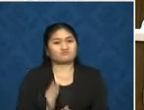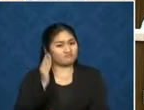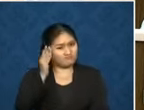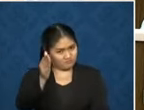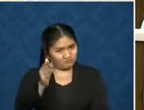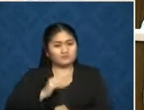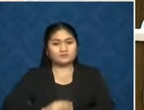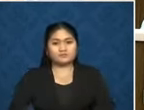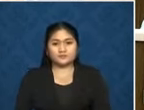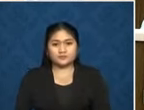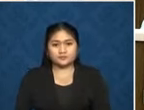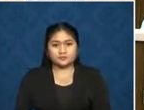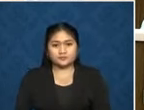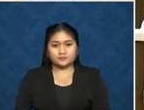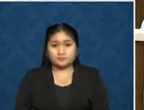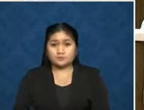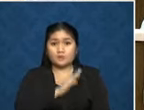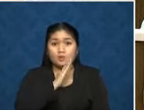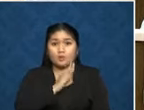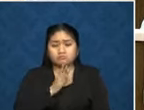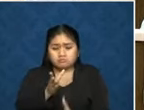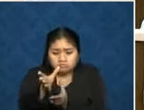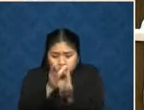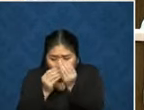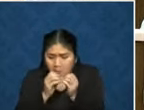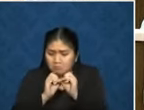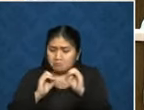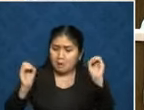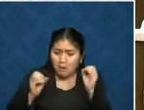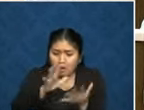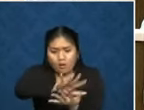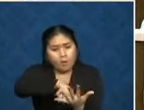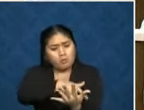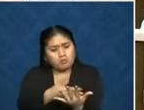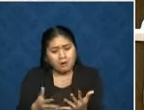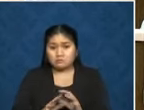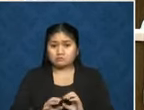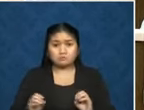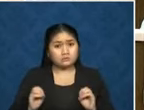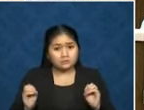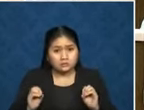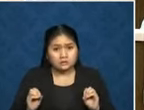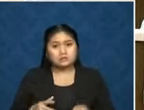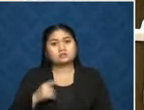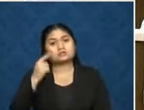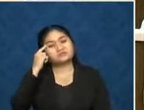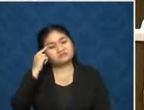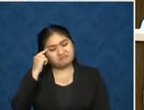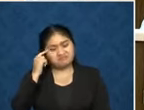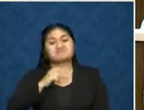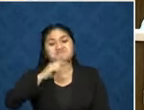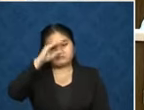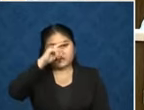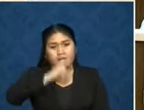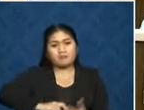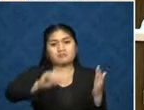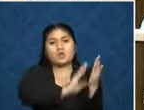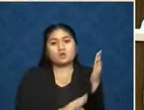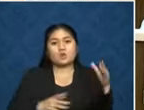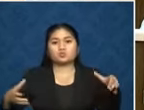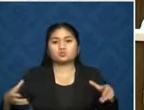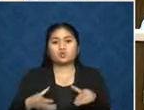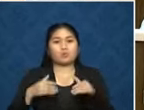ครับถ้าเราไม่มีการศึกษาและวางแผนรับมือตั้งแต่วันนี้เราคงปล่อยให้ประเทศไทยอยู่ในกลุ่มประเท